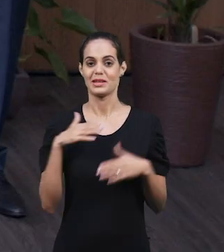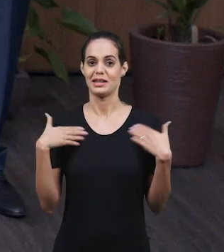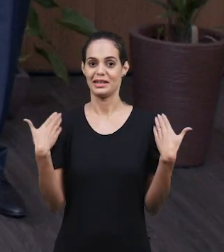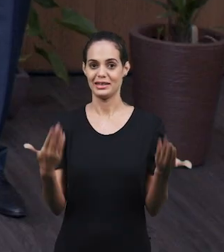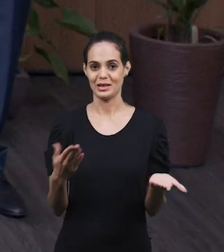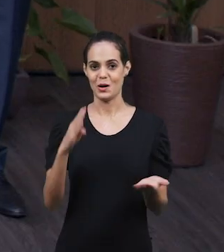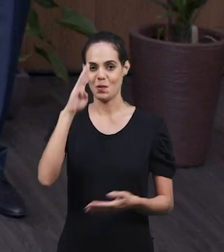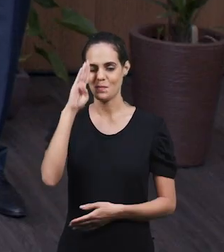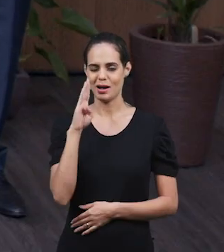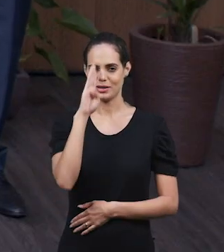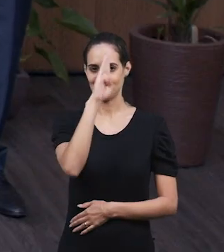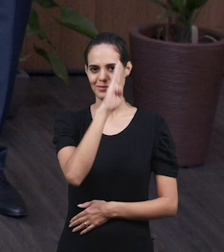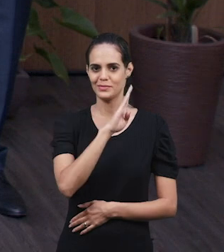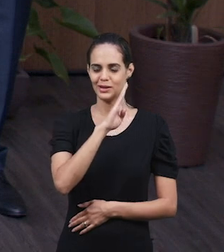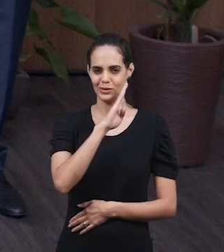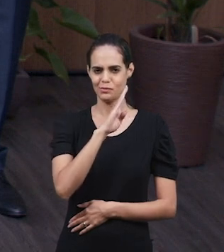Bartimée,